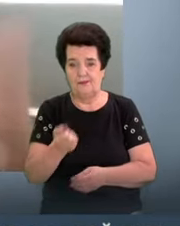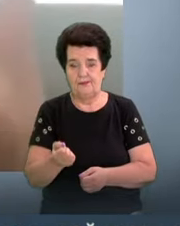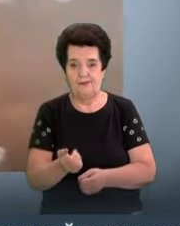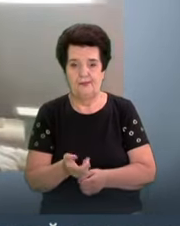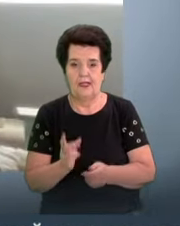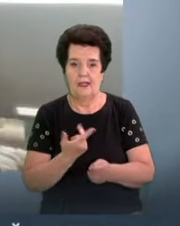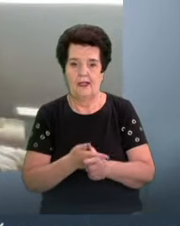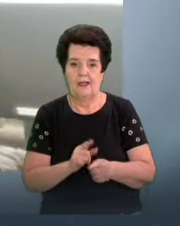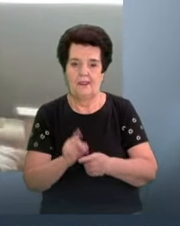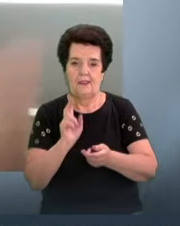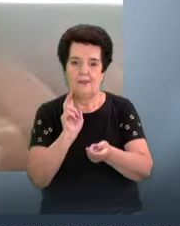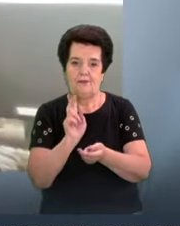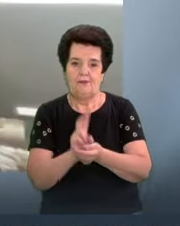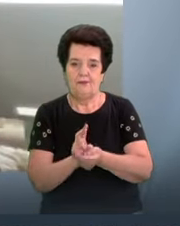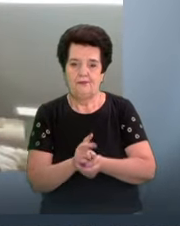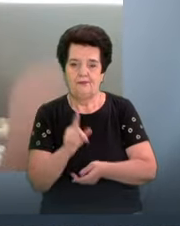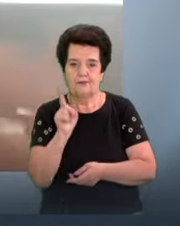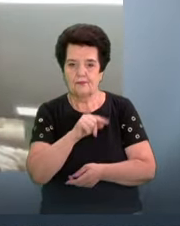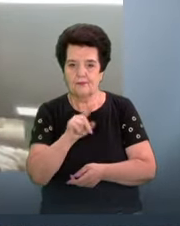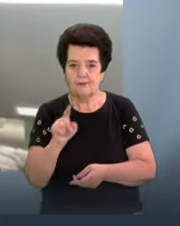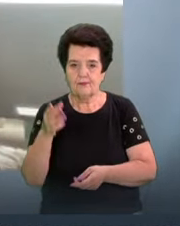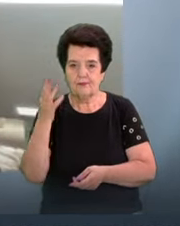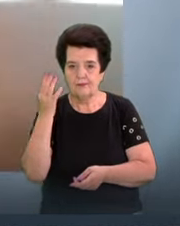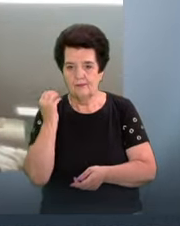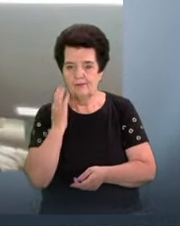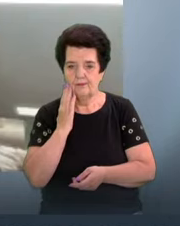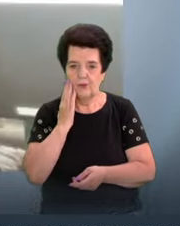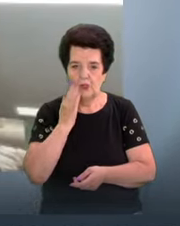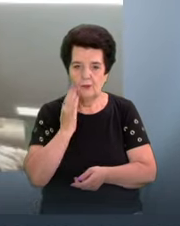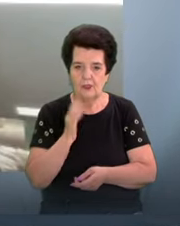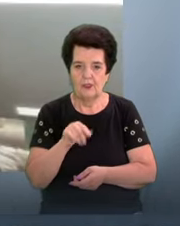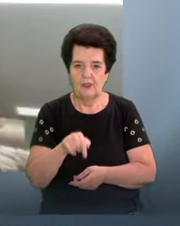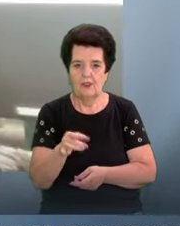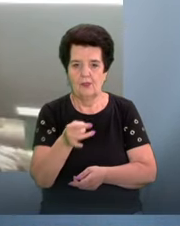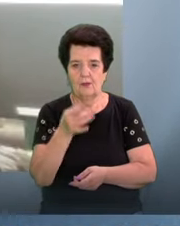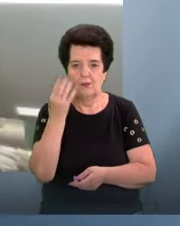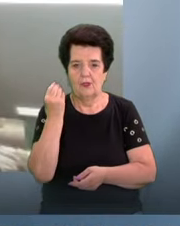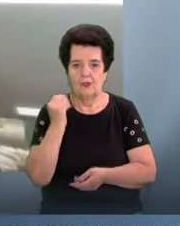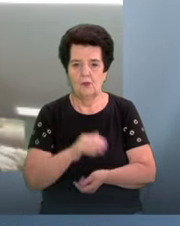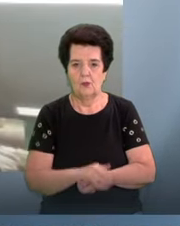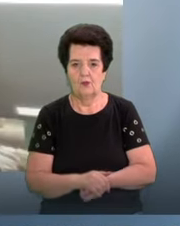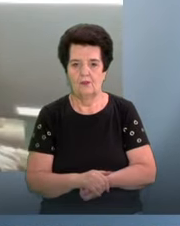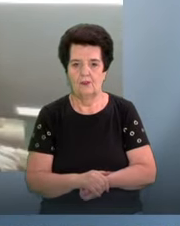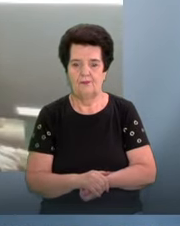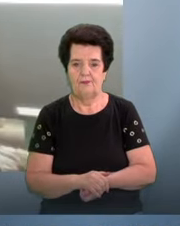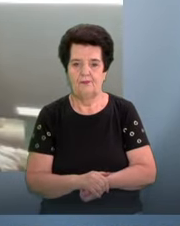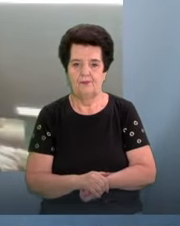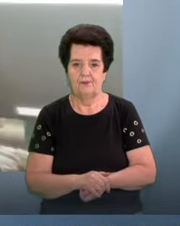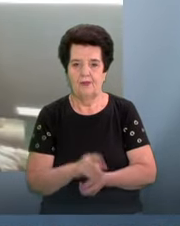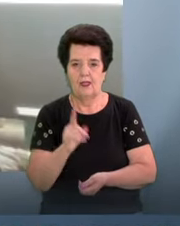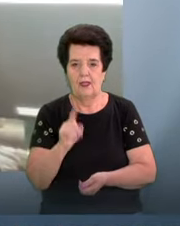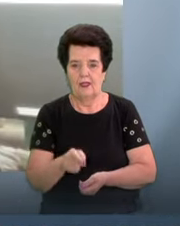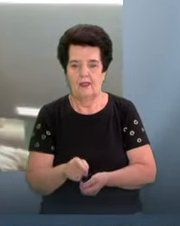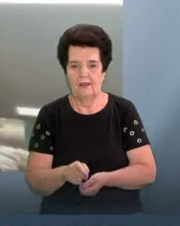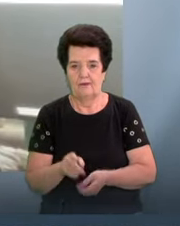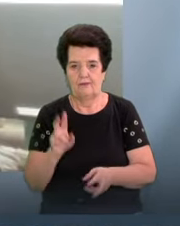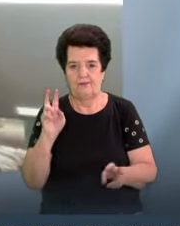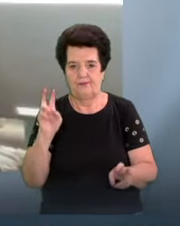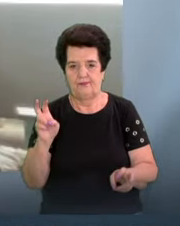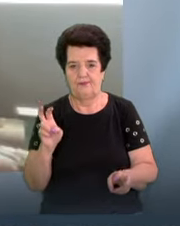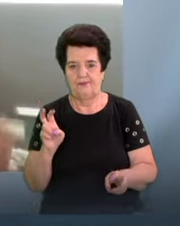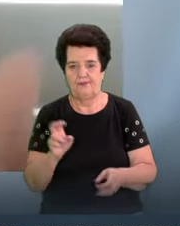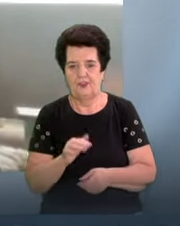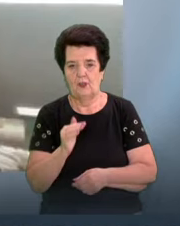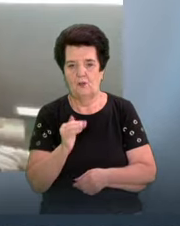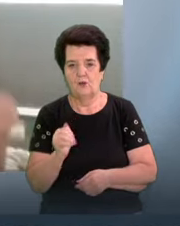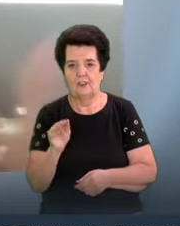întâmpină unii moldoveni, unii români din Republica Moldova, mai ales un sentiment, să zicem așa, de frustrare